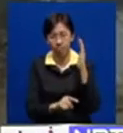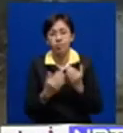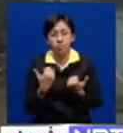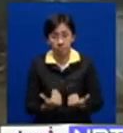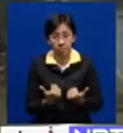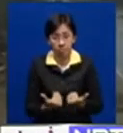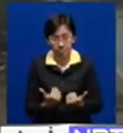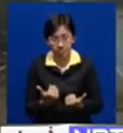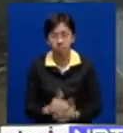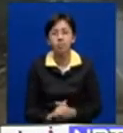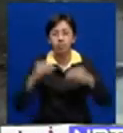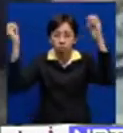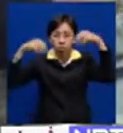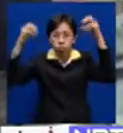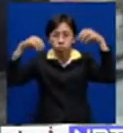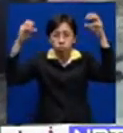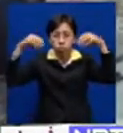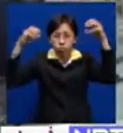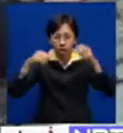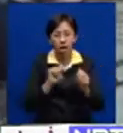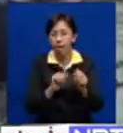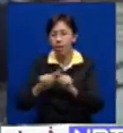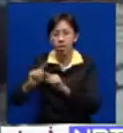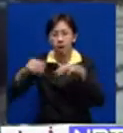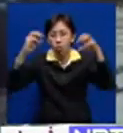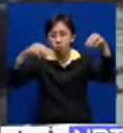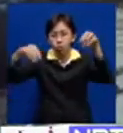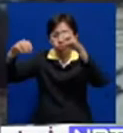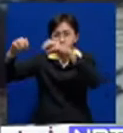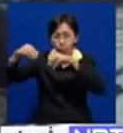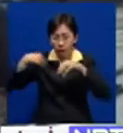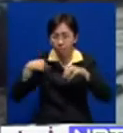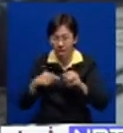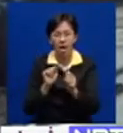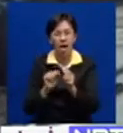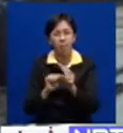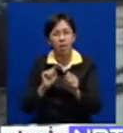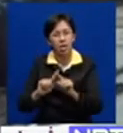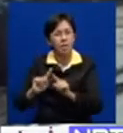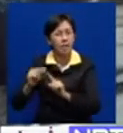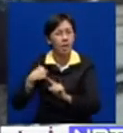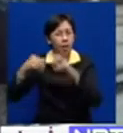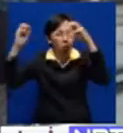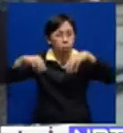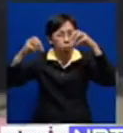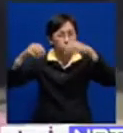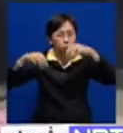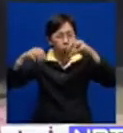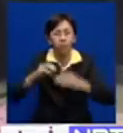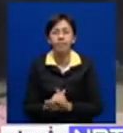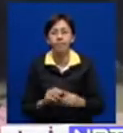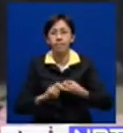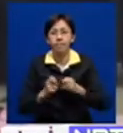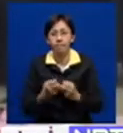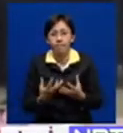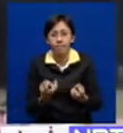ในวันนี้มีปริมาณฝนตกกระจายทุกอำเภอและมีฝนตกหนักบางอำเภอในส่วนของความเสียหาย